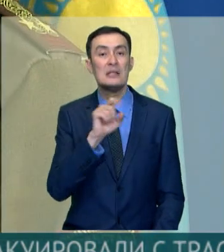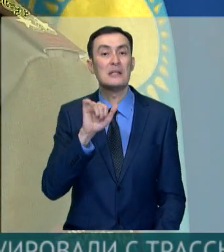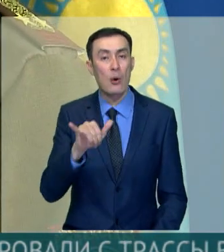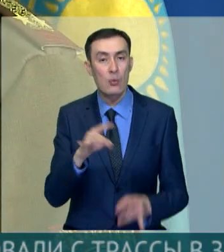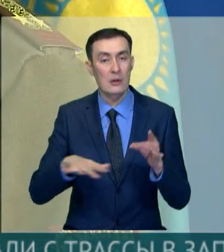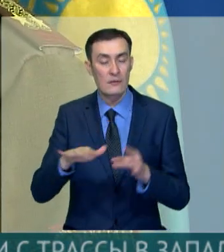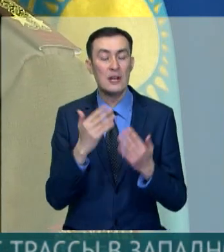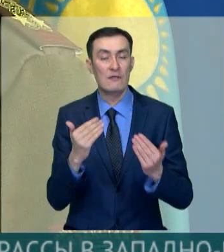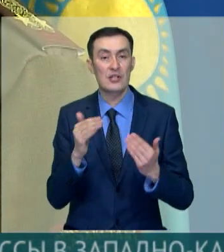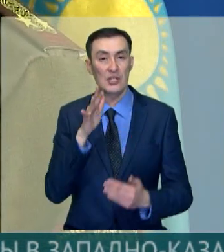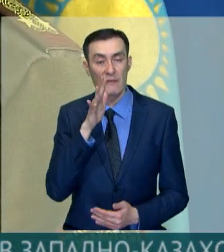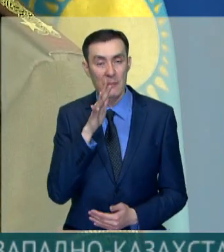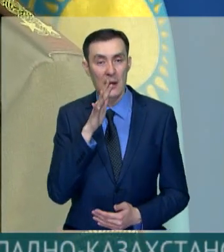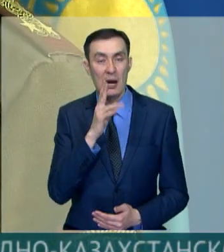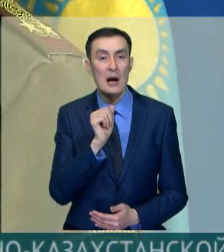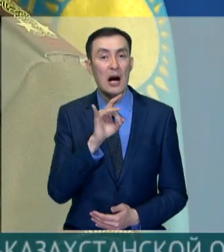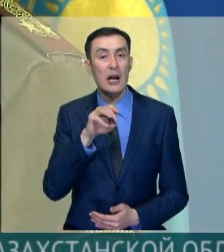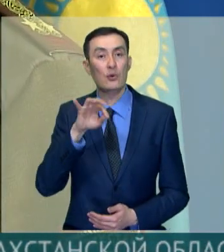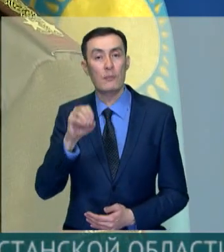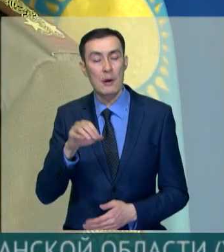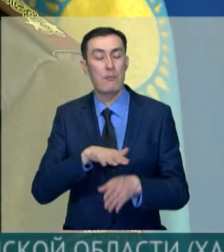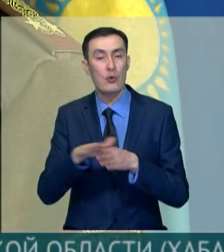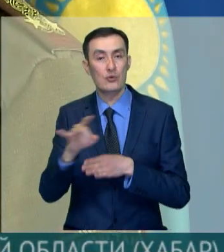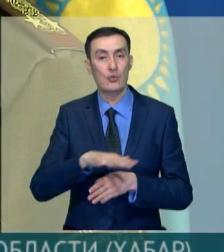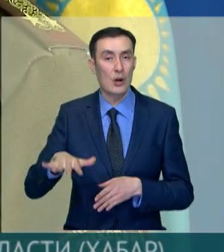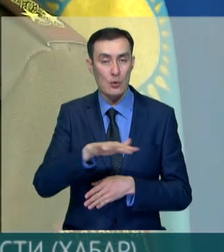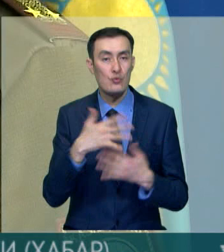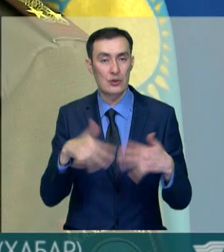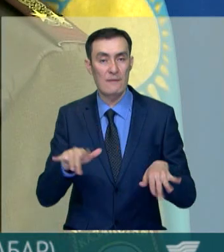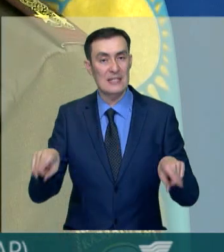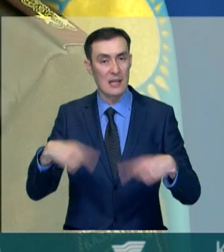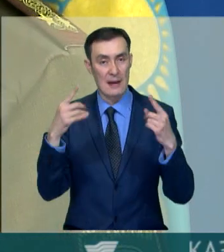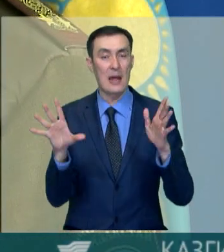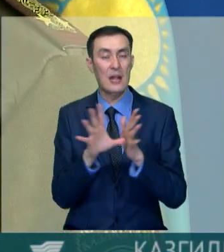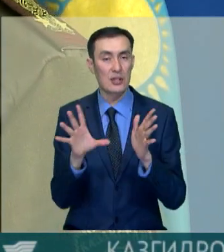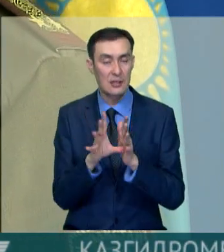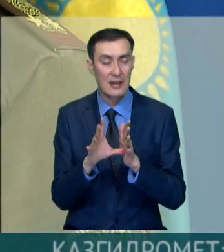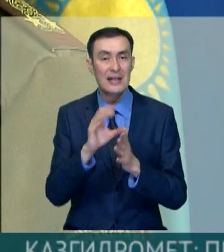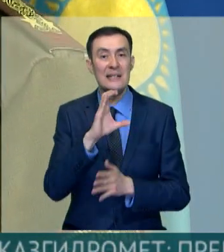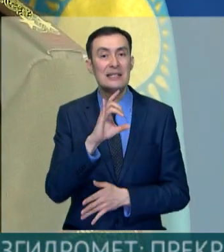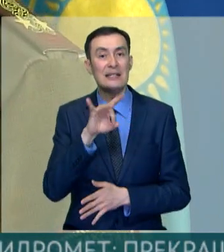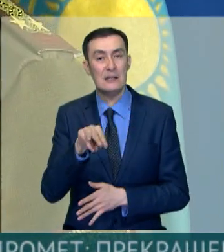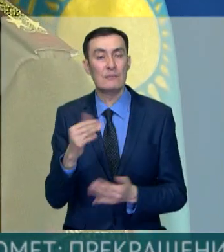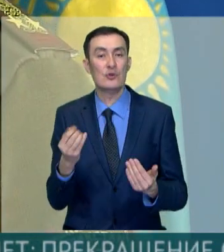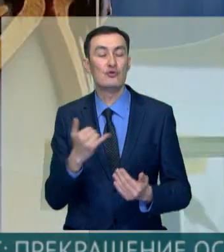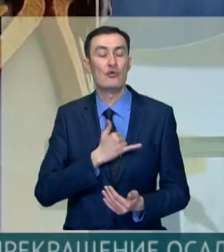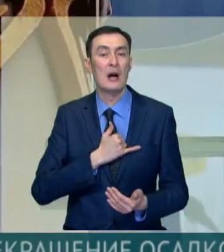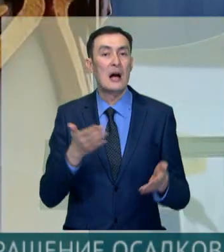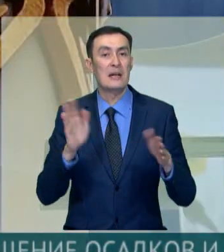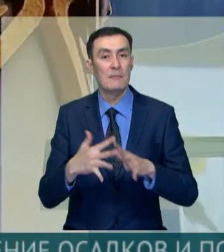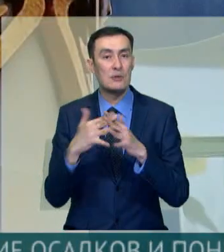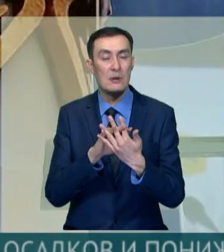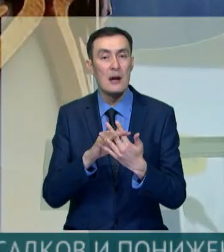время Каратюбинский район полностью, Сырымский район полностью подключен. В Сырымском районе только остается у нас